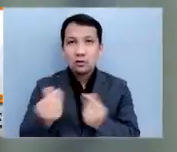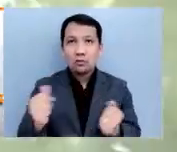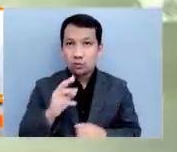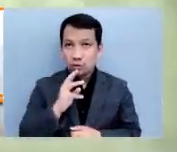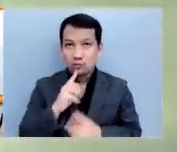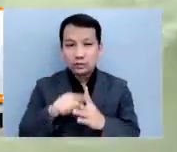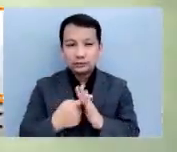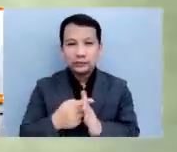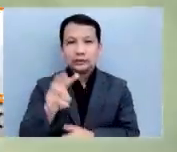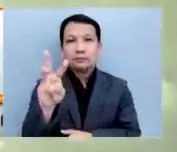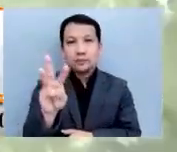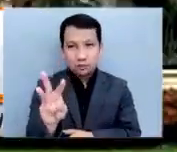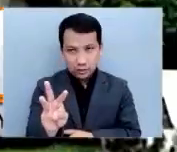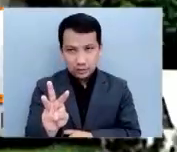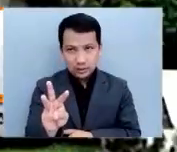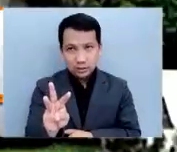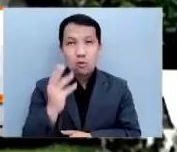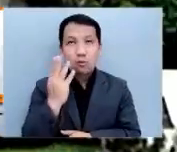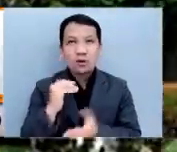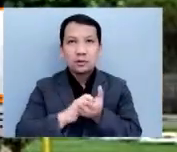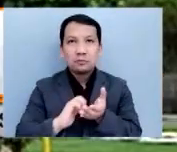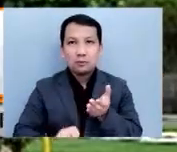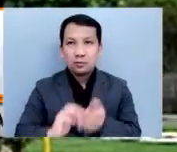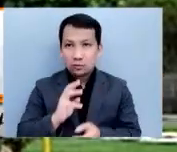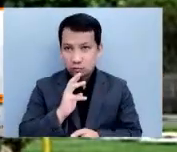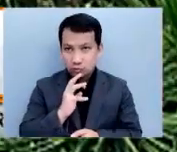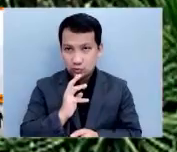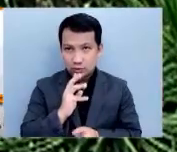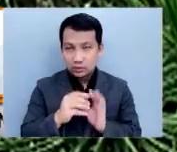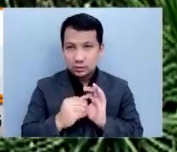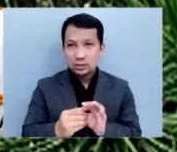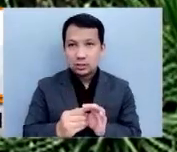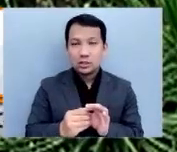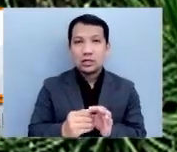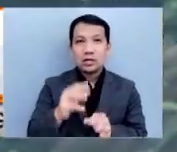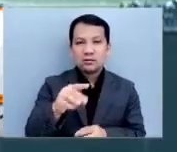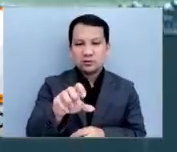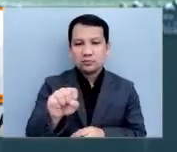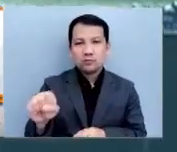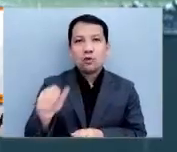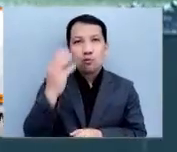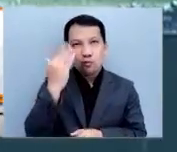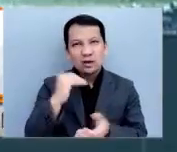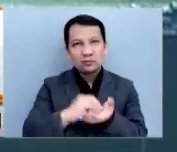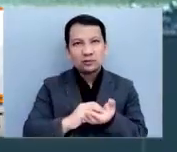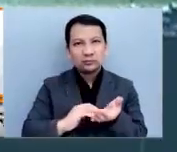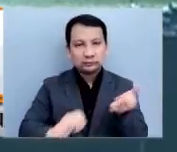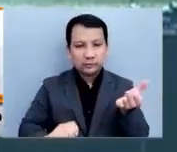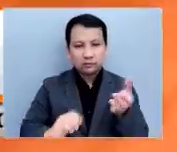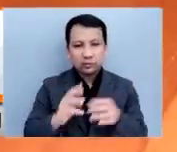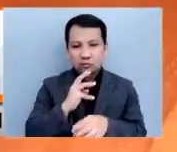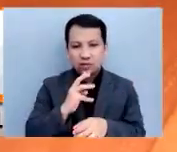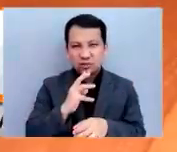Miyerkules dahil yan sa bawas sa tubig na inilaan para sa Metropolitan Water Works and Sewerage System, bunsod ng mababang antas ng tubig sa Angat